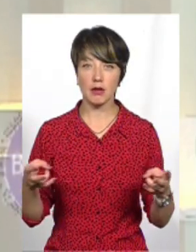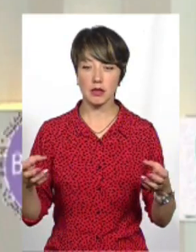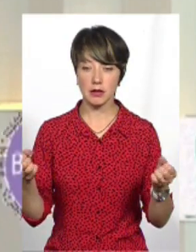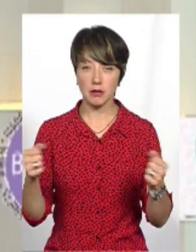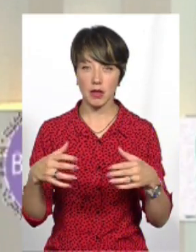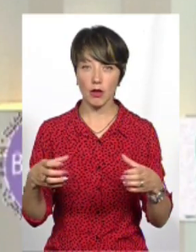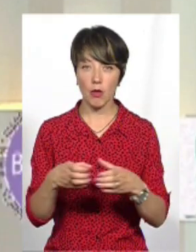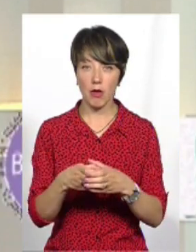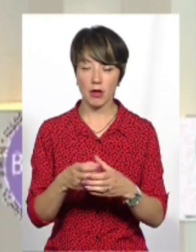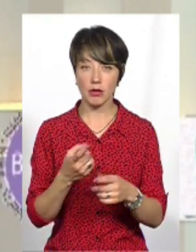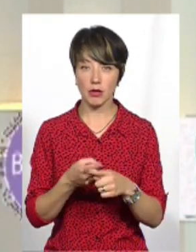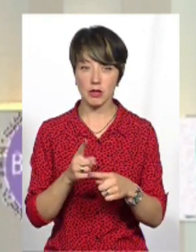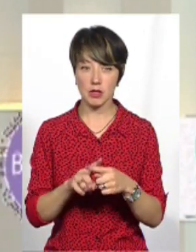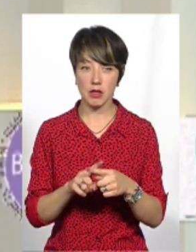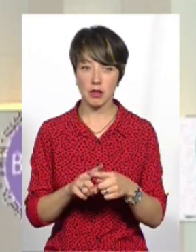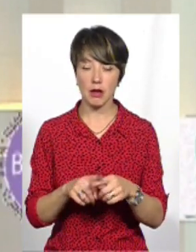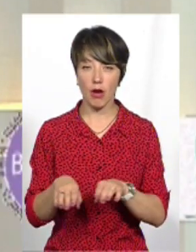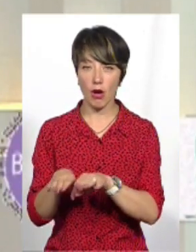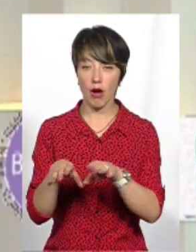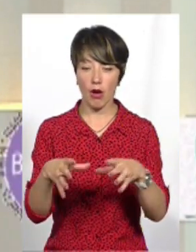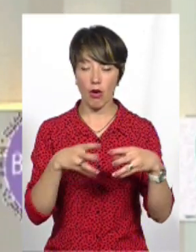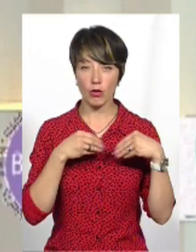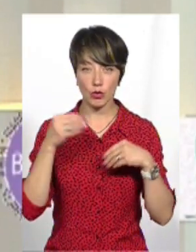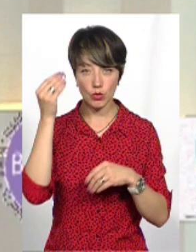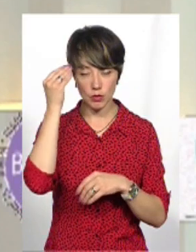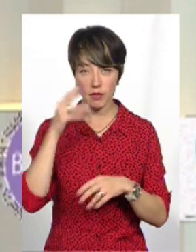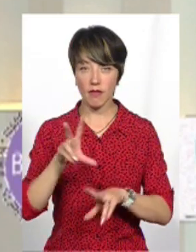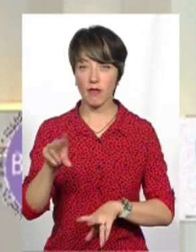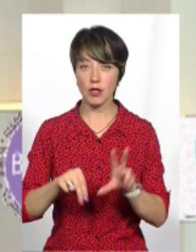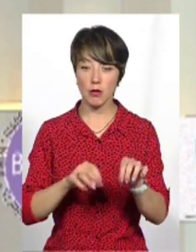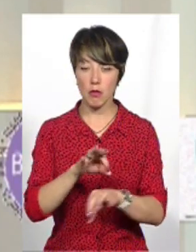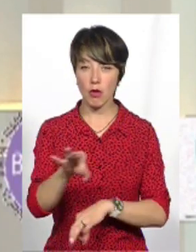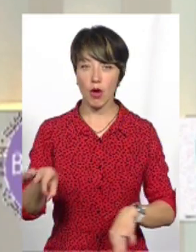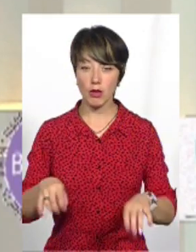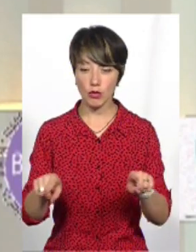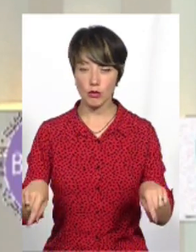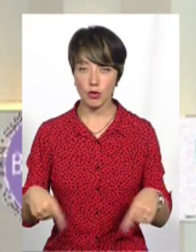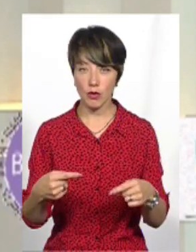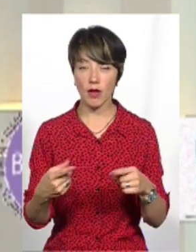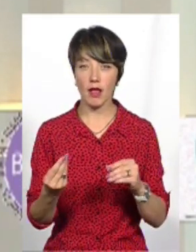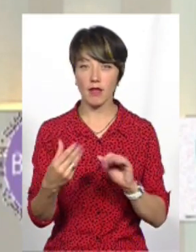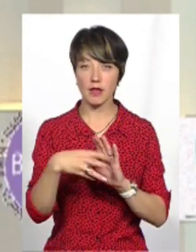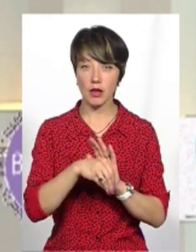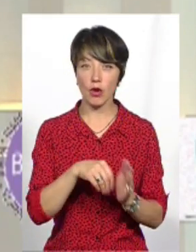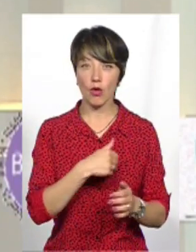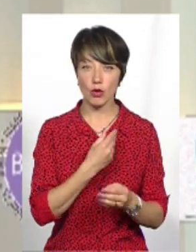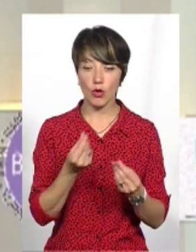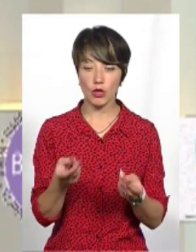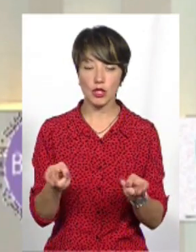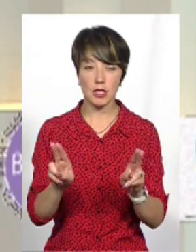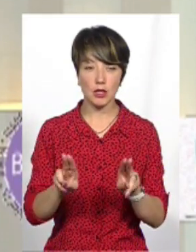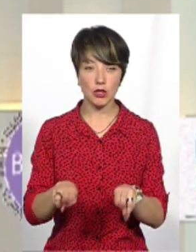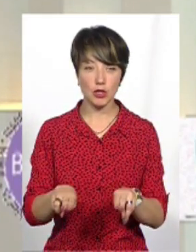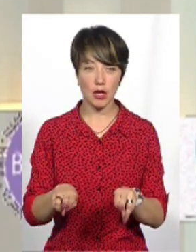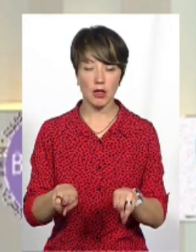команду, яка би, допустимо, це однодумців. Да? Я вважаю, що проєкт, який розбудовують і заводять інвестиції, і я хочу, щоб гроші лишались